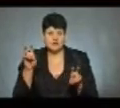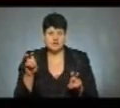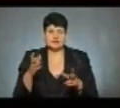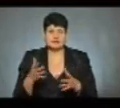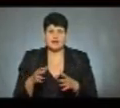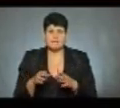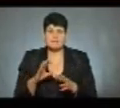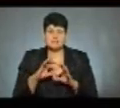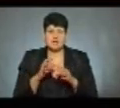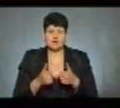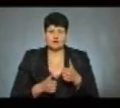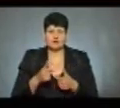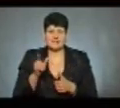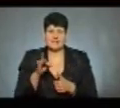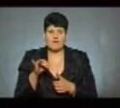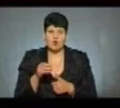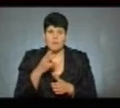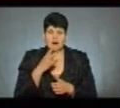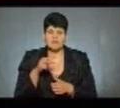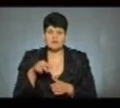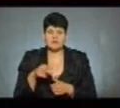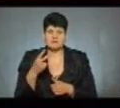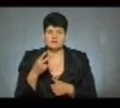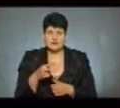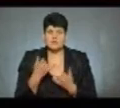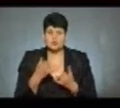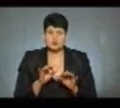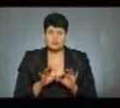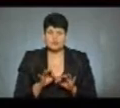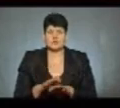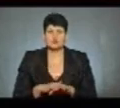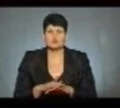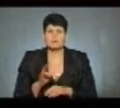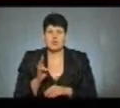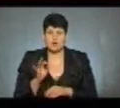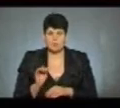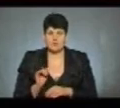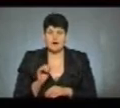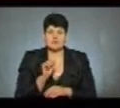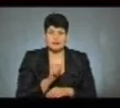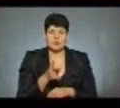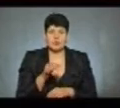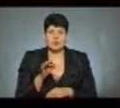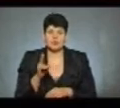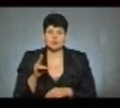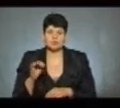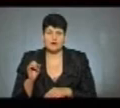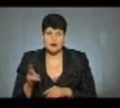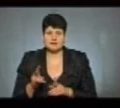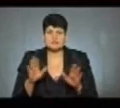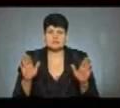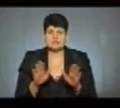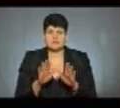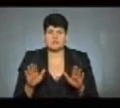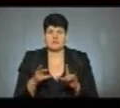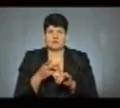міжнародний пісенний конкурс «Євробачення-2020» сьогодні розповіли Суспільному. Андрій Гуцуляк і Джефрі Кенні заспівають її в